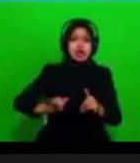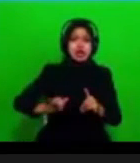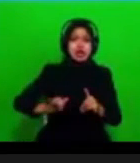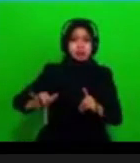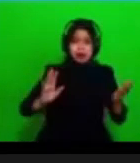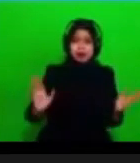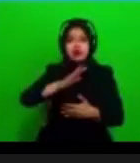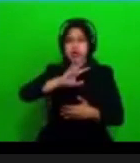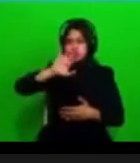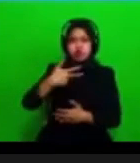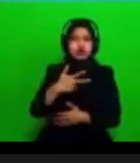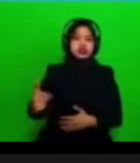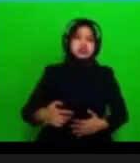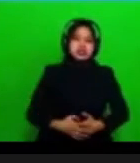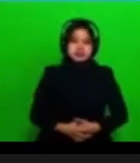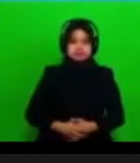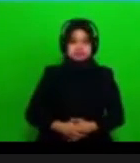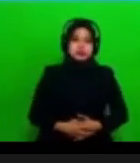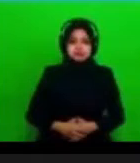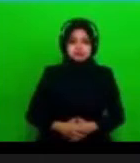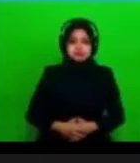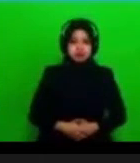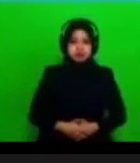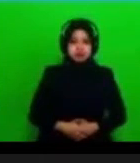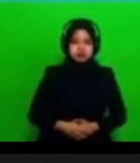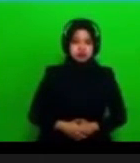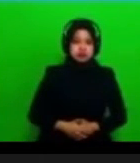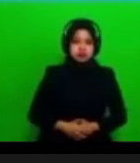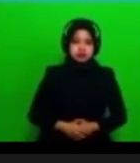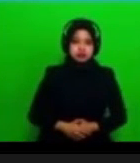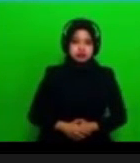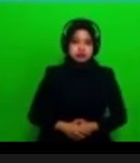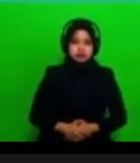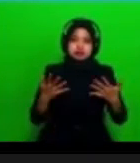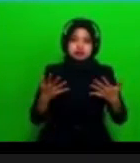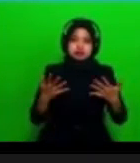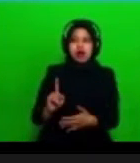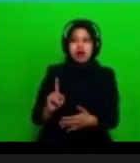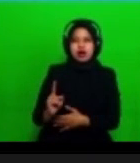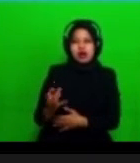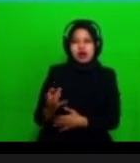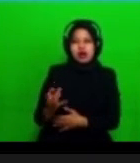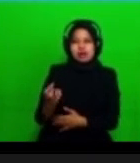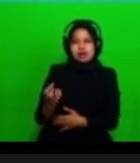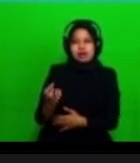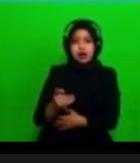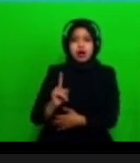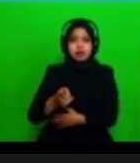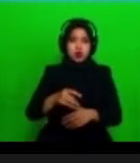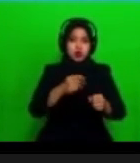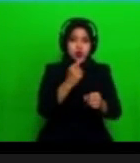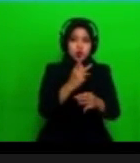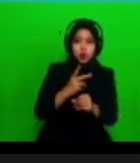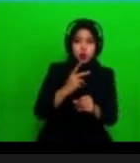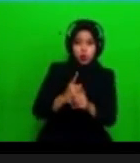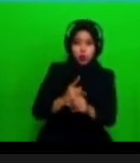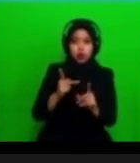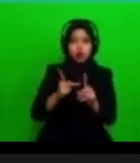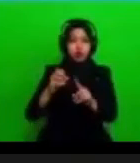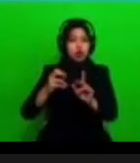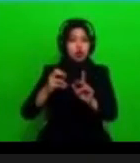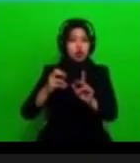meratakan pembangunan di seluruh Indonesia. Kemudian juga, ya, beberapa sejumlah besar guru,